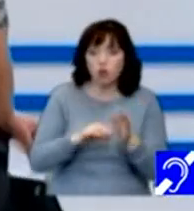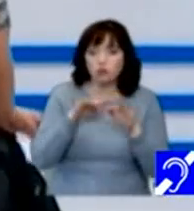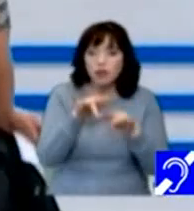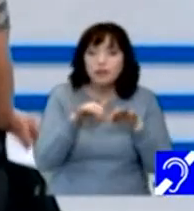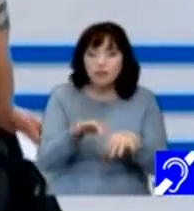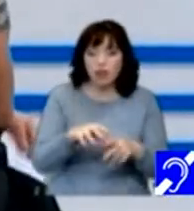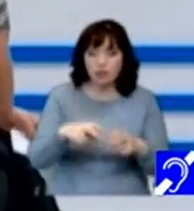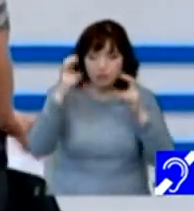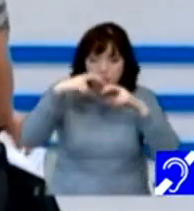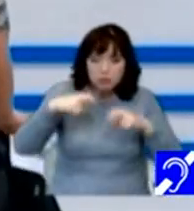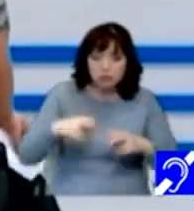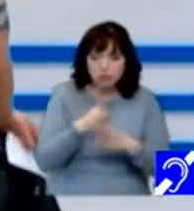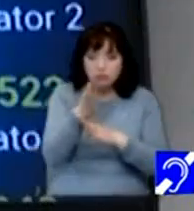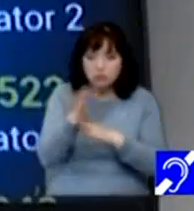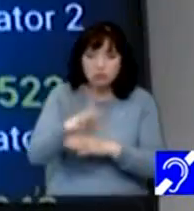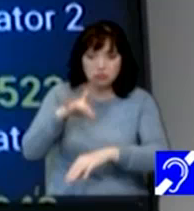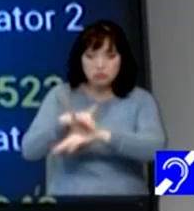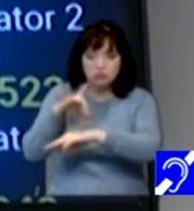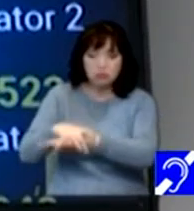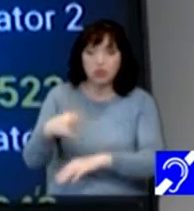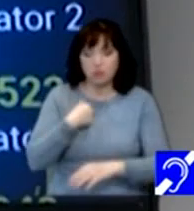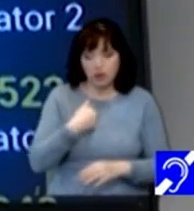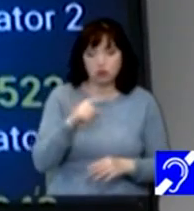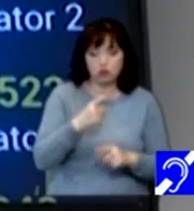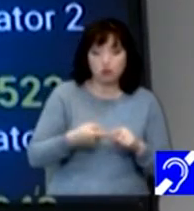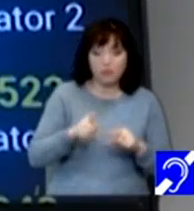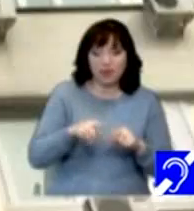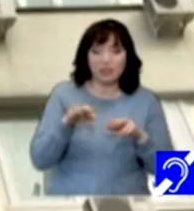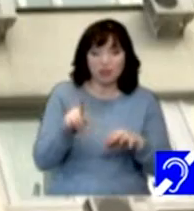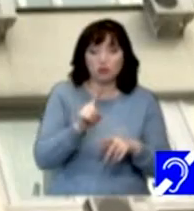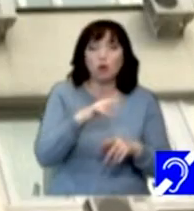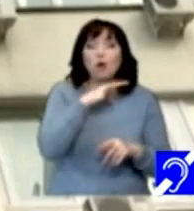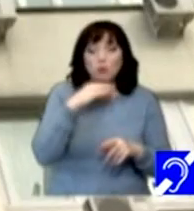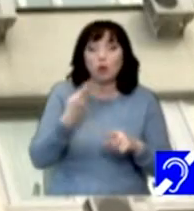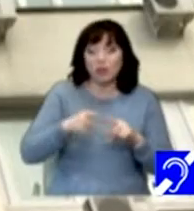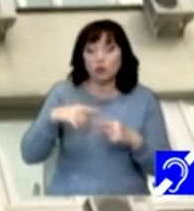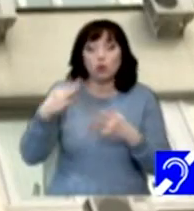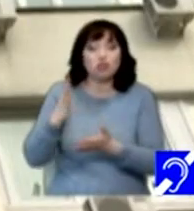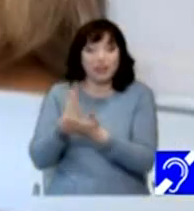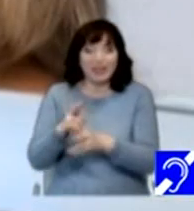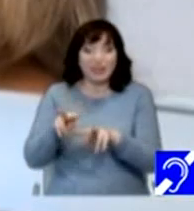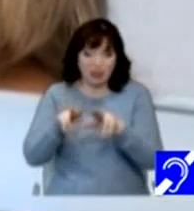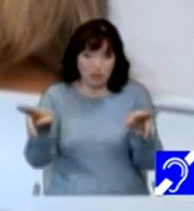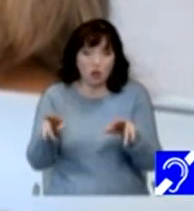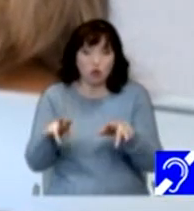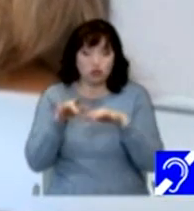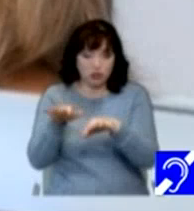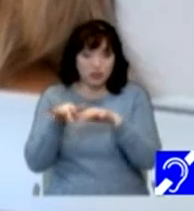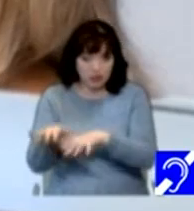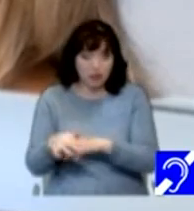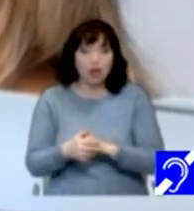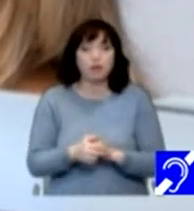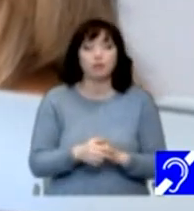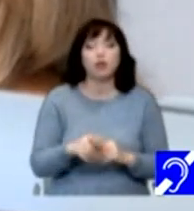și noi ne dorim ca pe acest caz, dar și ce multe altele care sunt pornite pe mai multe cazuri care s-au întâmplat la